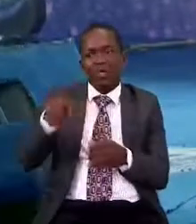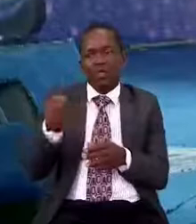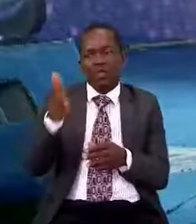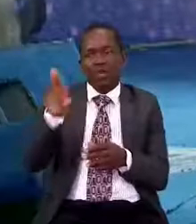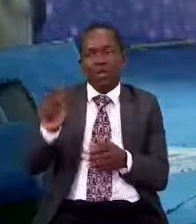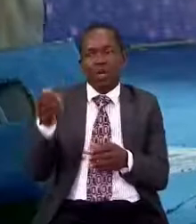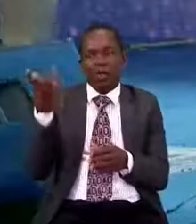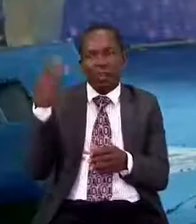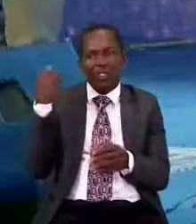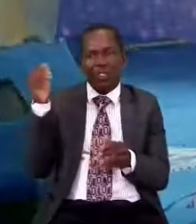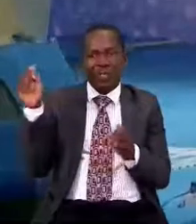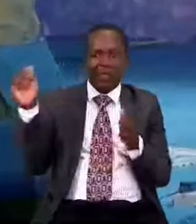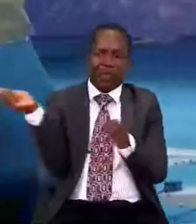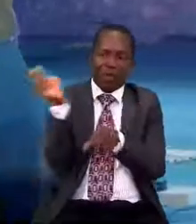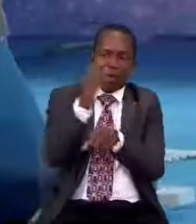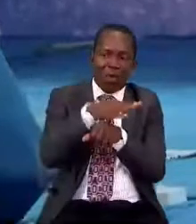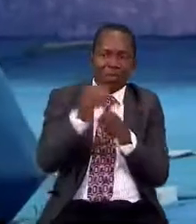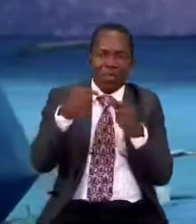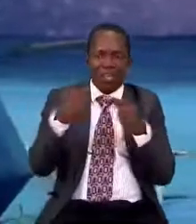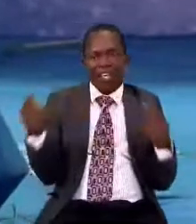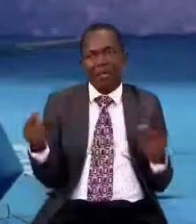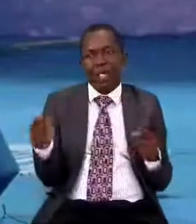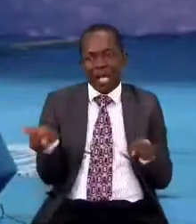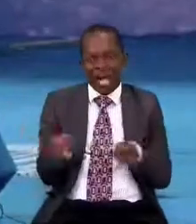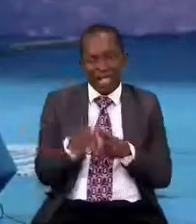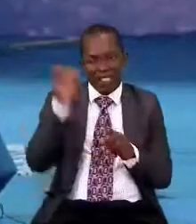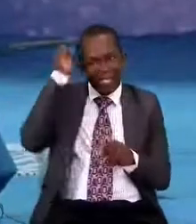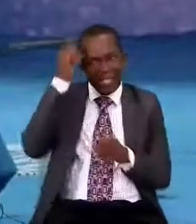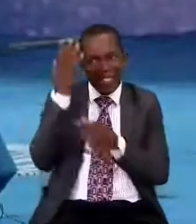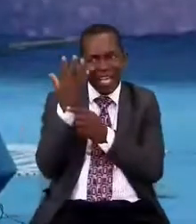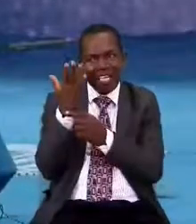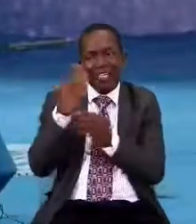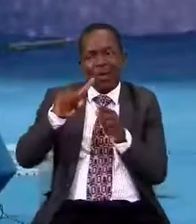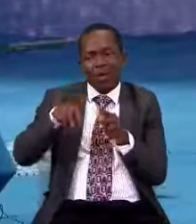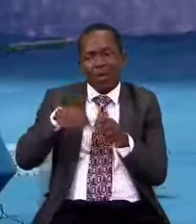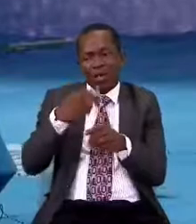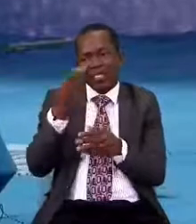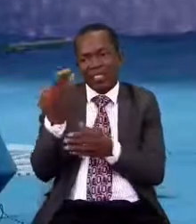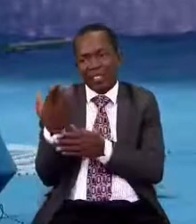était vaincu et Israël serait vaincu. Mais Jésus, au fait,